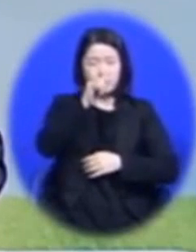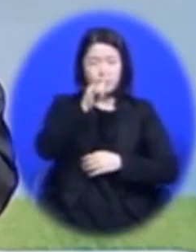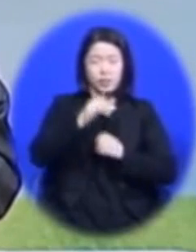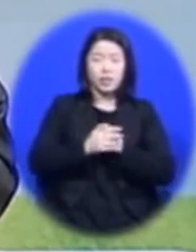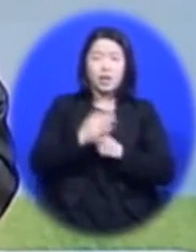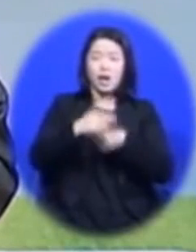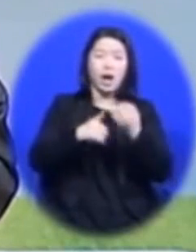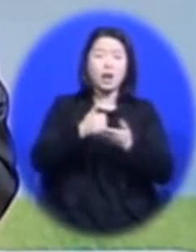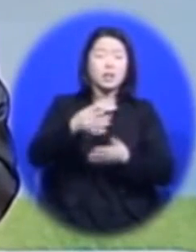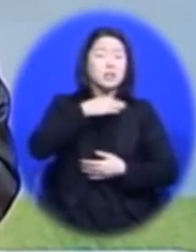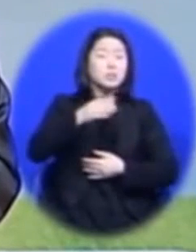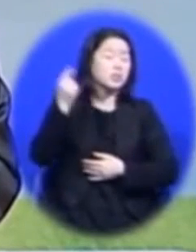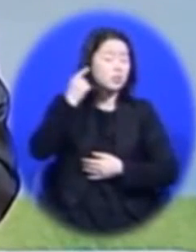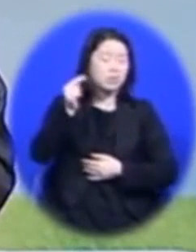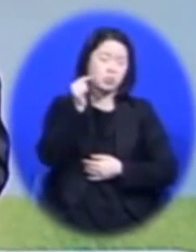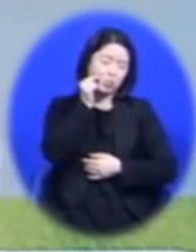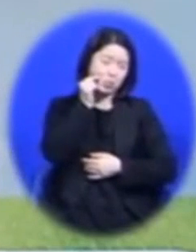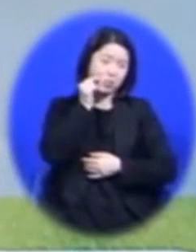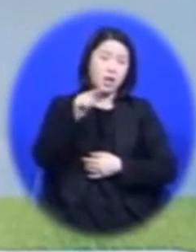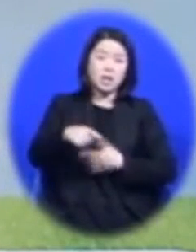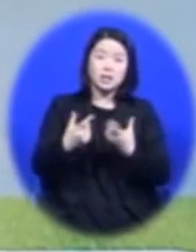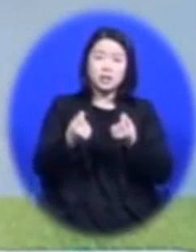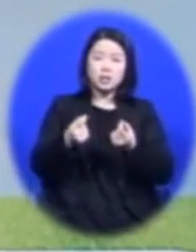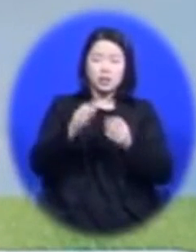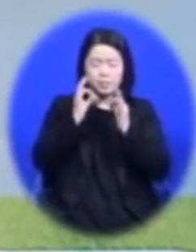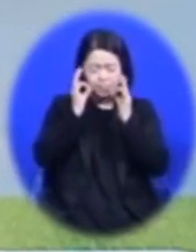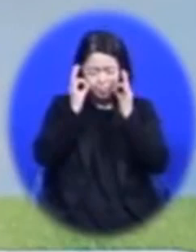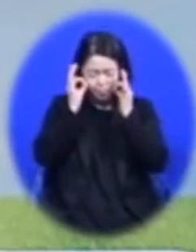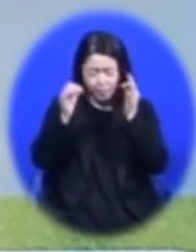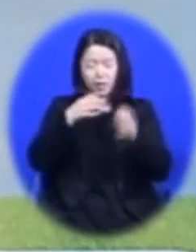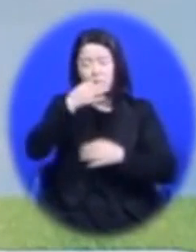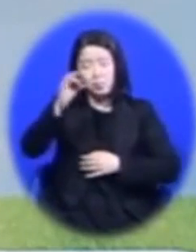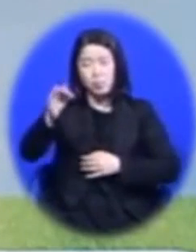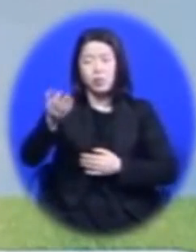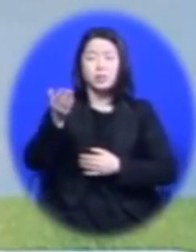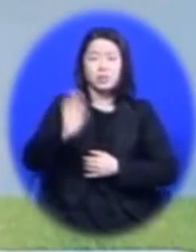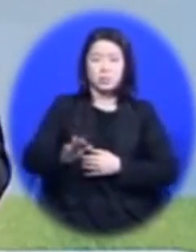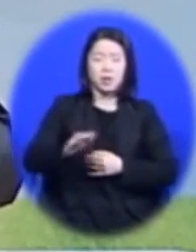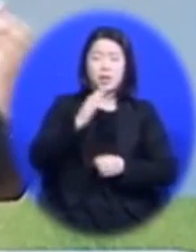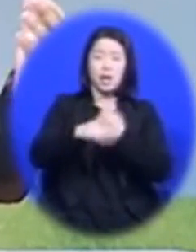하나님 음성 못 들었어요. 그렇게 하나님을 애절히 불렀는데도